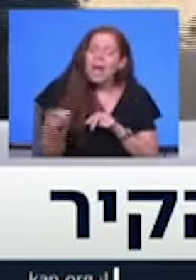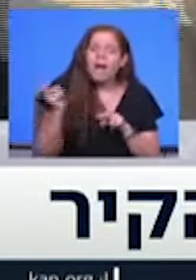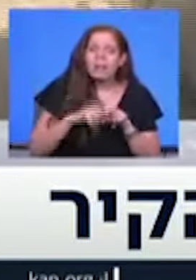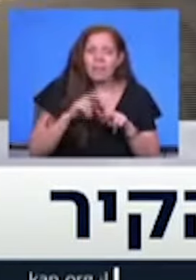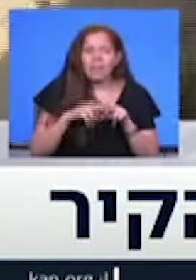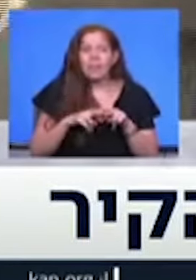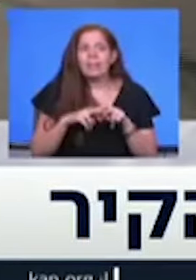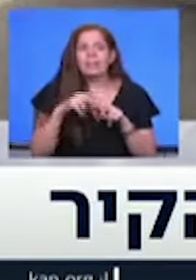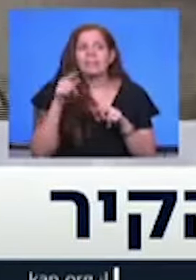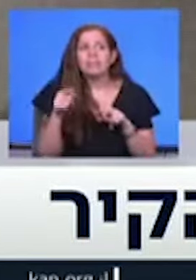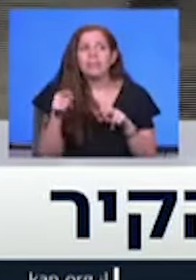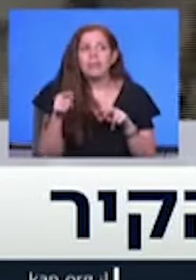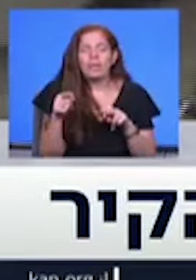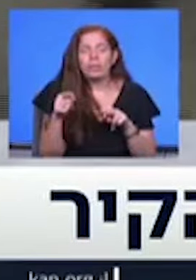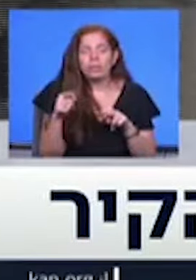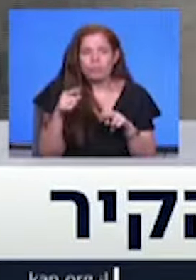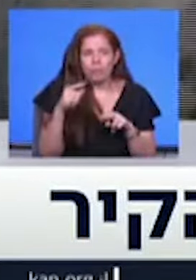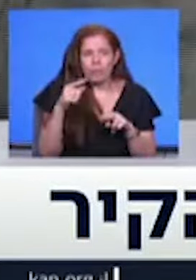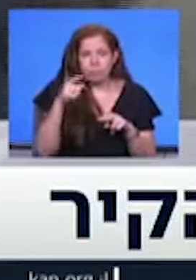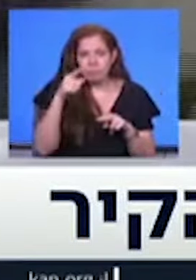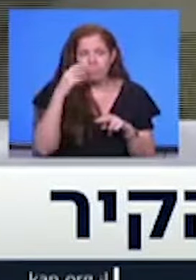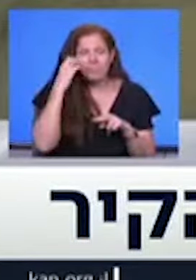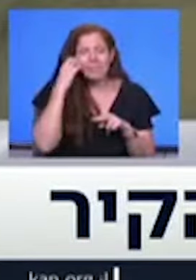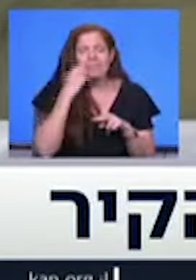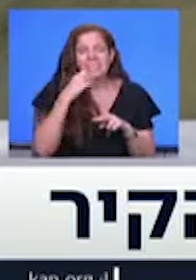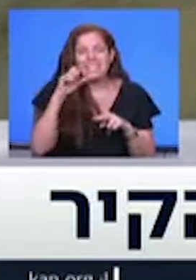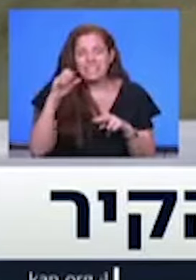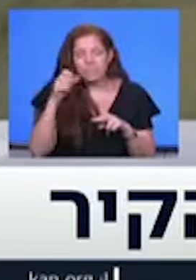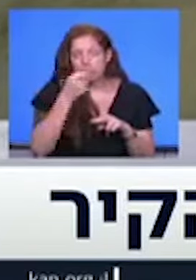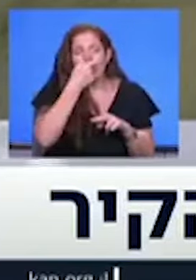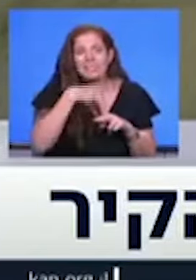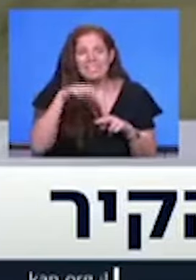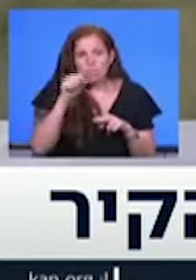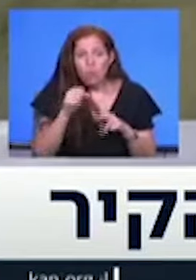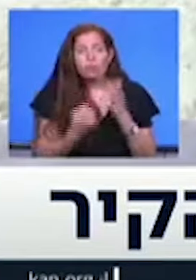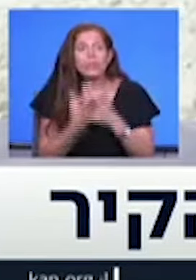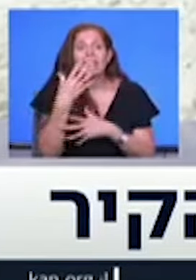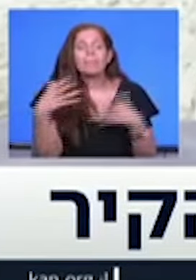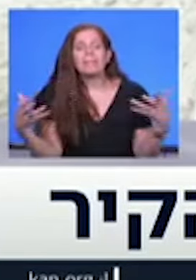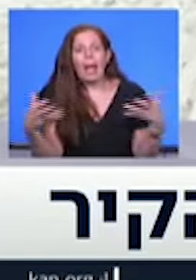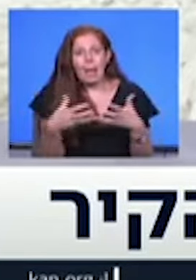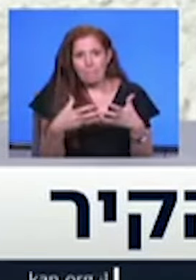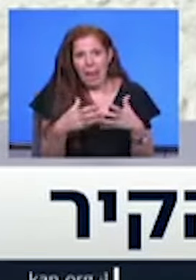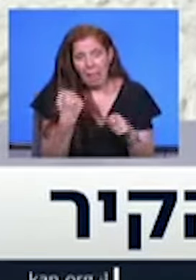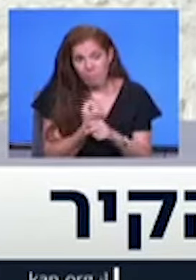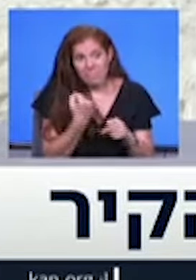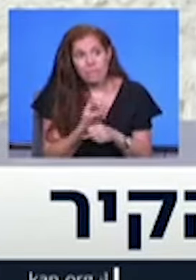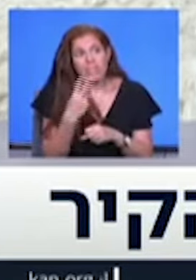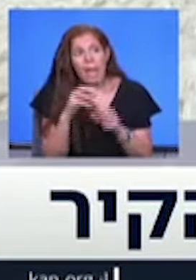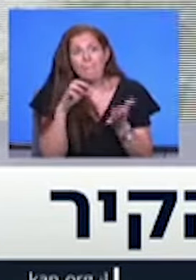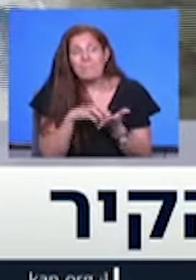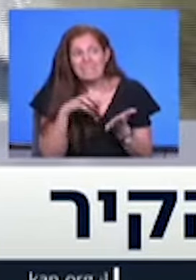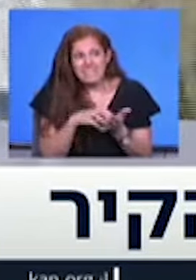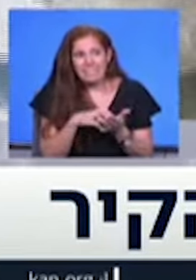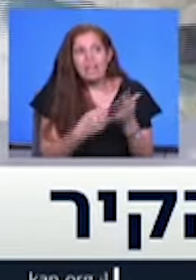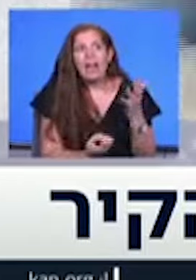של יחיא סנוואר להנהגת חמאס ברצועת עזה. הוא הקים את החמ"ל למבצעים המשותף, שזה היה הבסיס להקמת הצבא